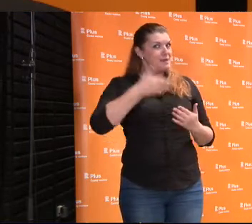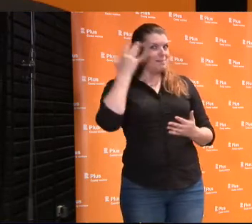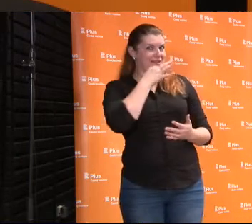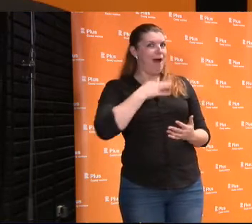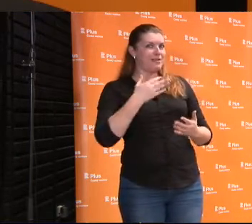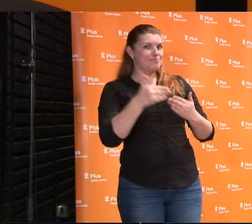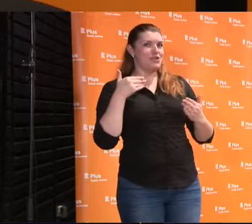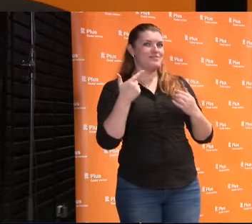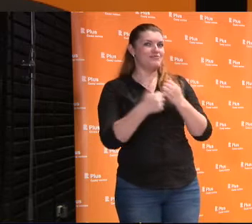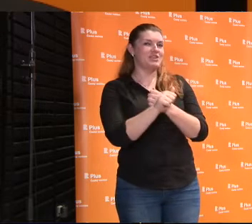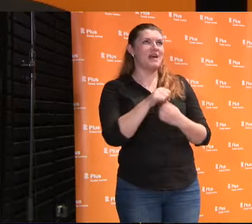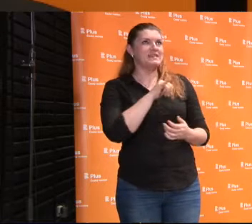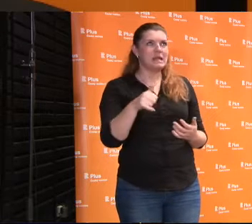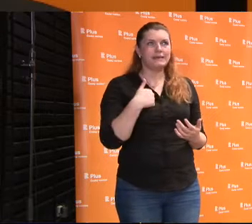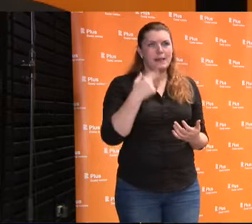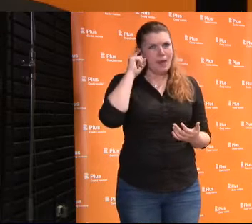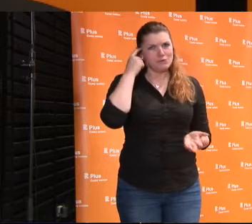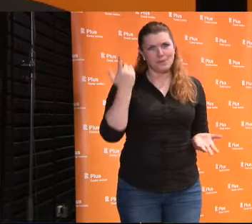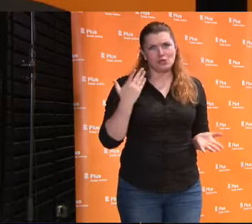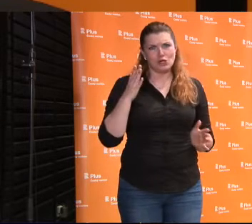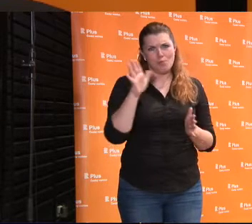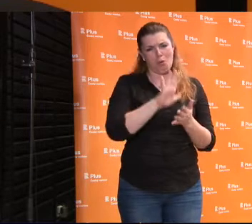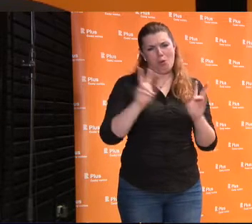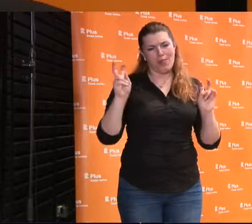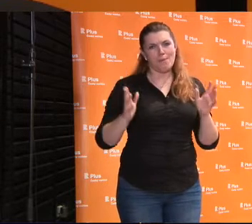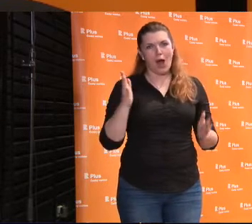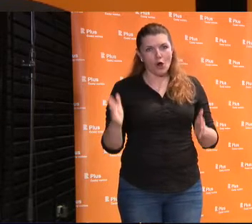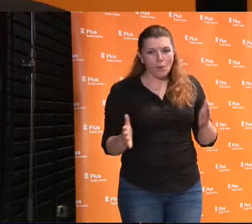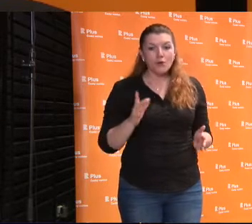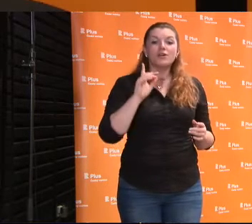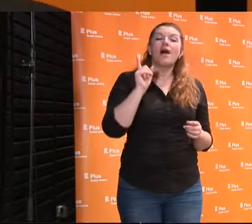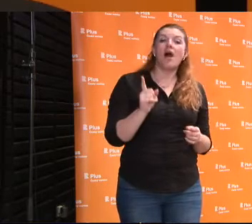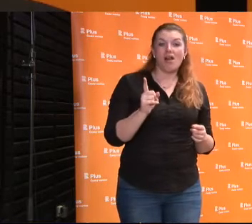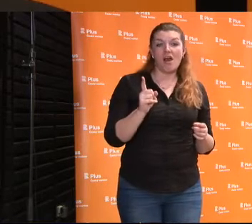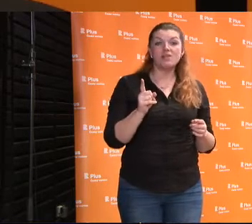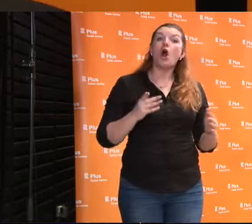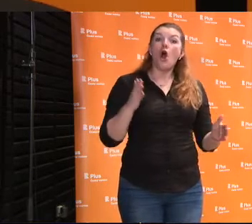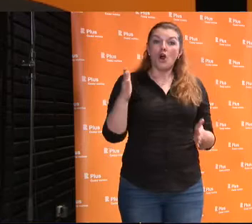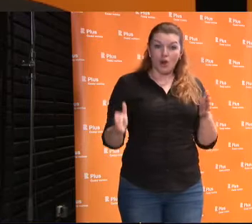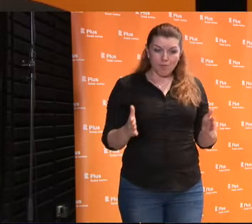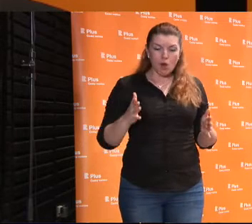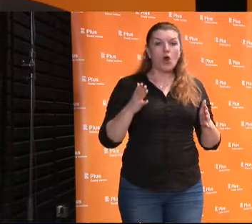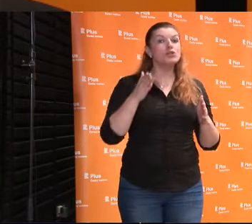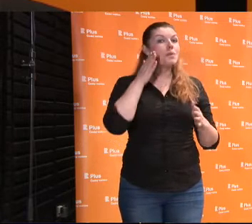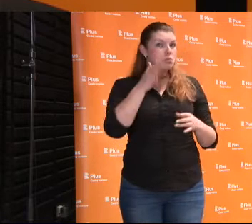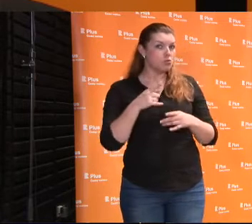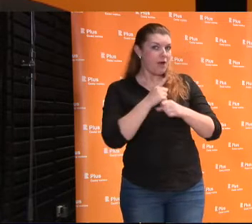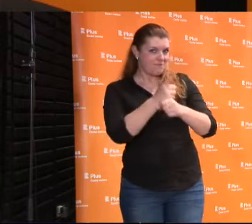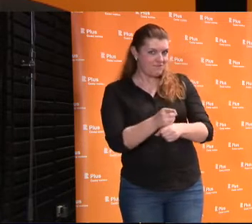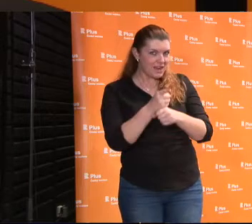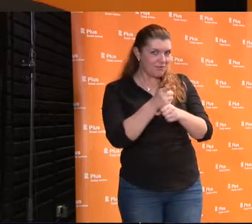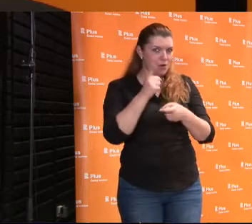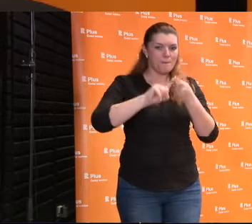takto neuvažoval, ale že roboti budou mít mimořádně velký vliv na politiku jako takovou a že mohou